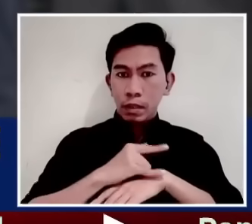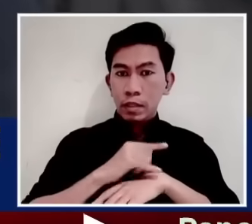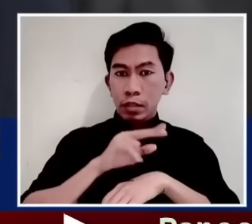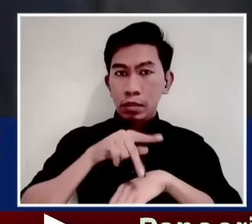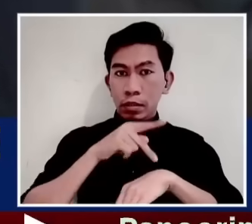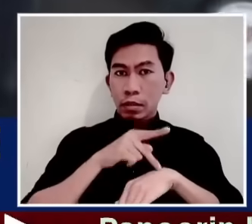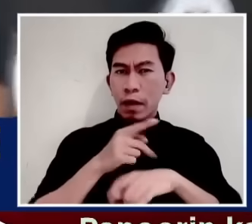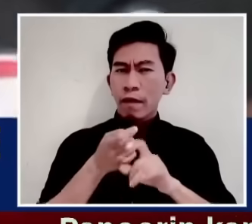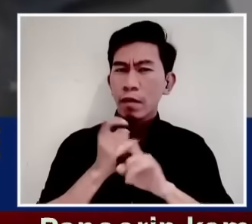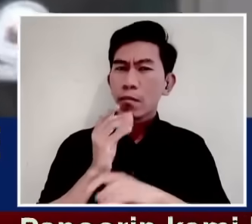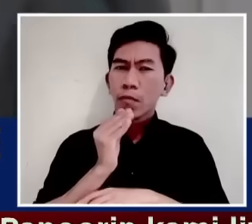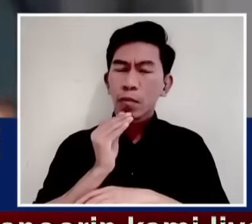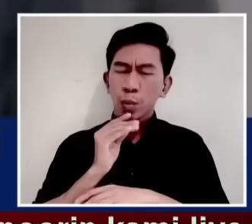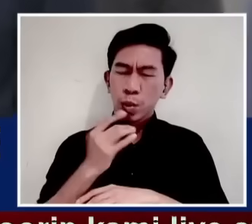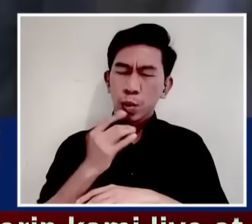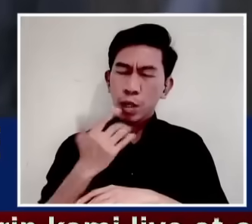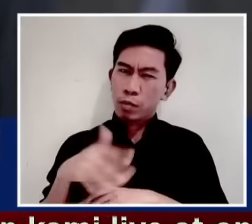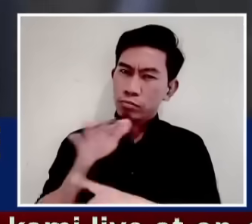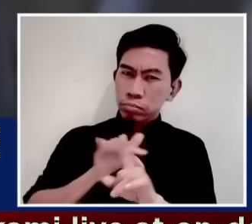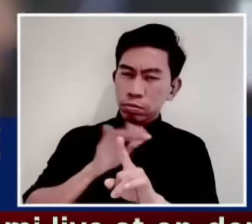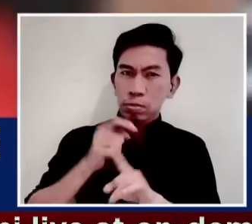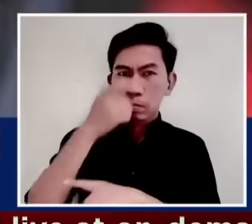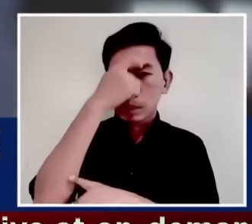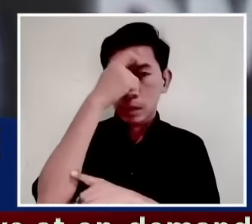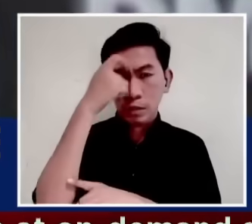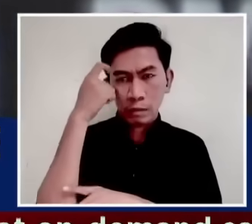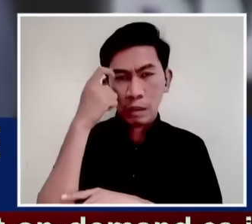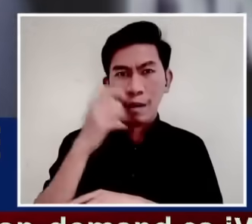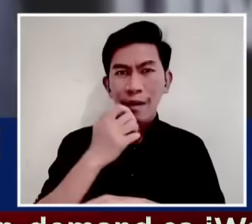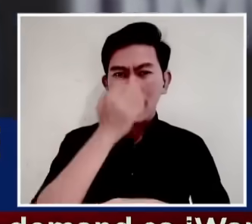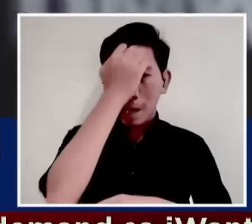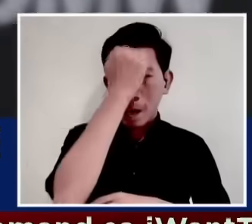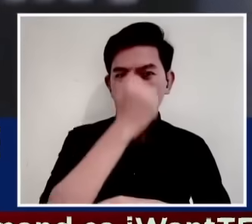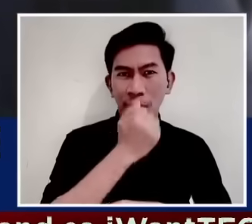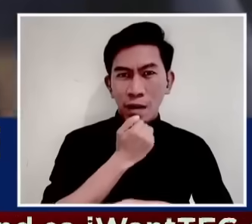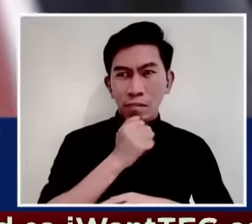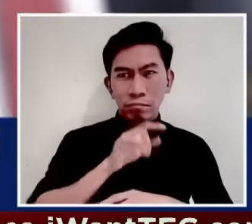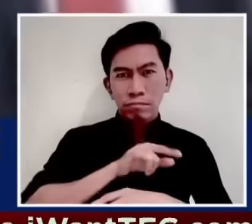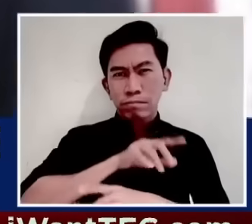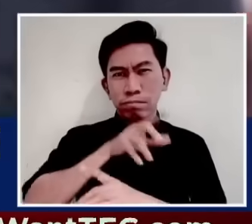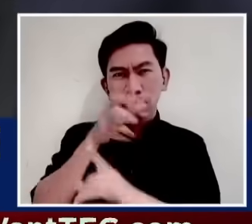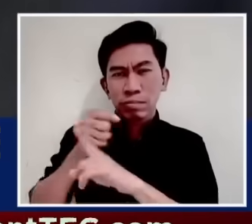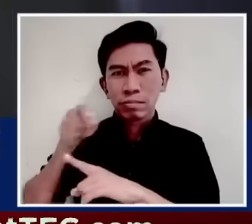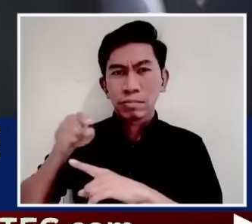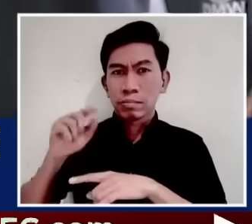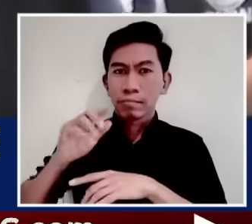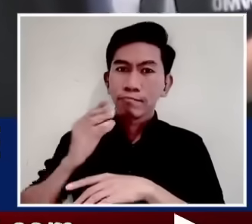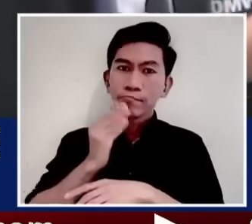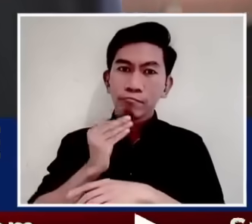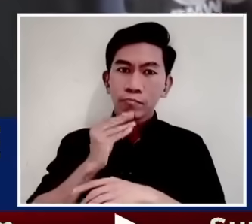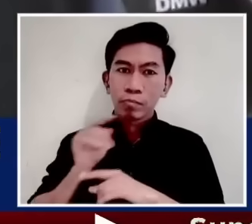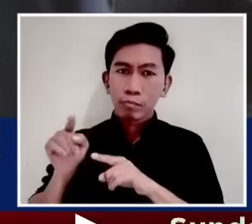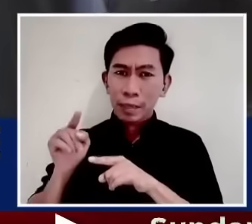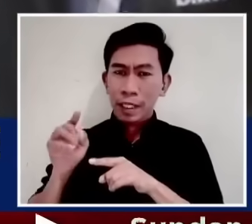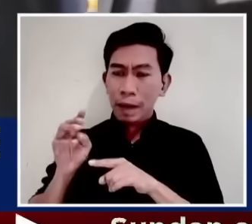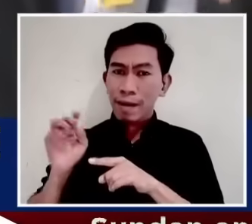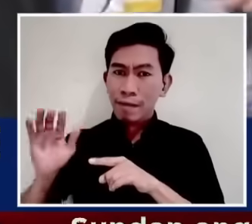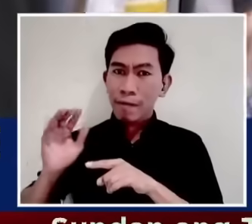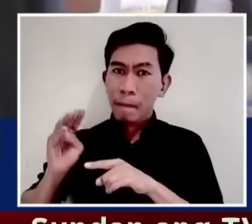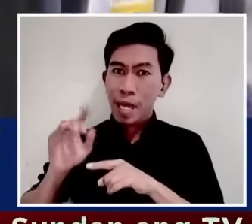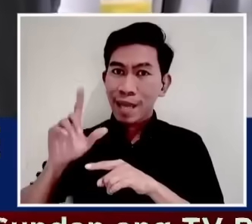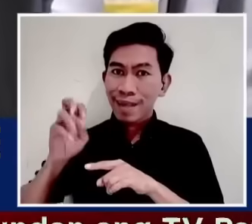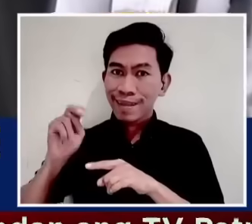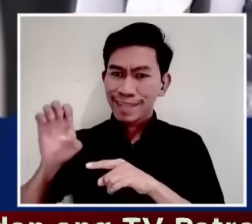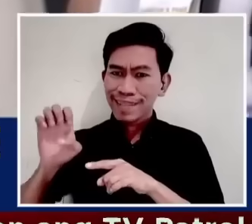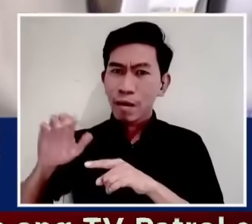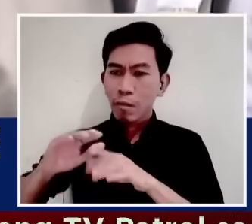kanila ang tromang dinanas sa biglaang pag-atake ng Hamas. Si Maylene Rivera na nasa 5 kilometro lang ang layo ng tinutuluyan sa Gaza